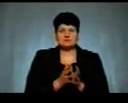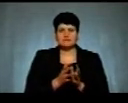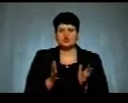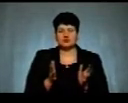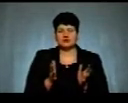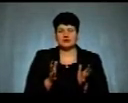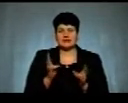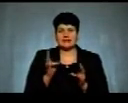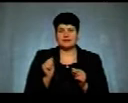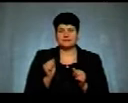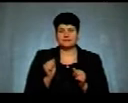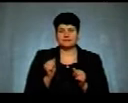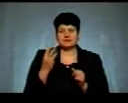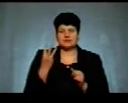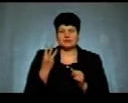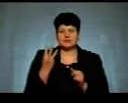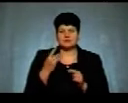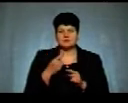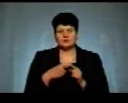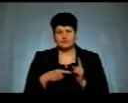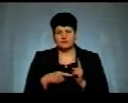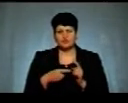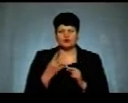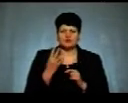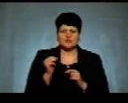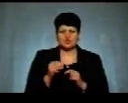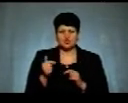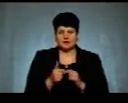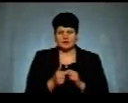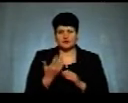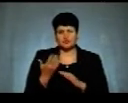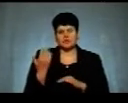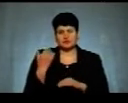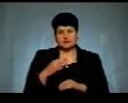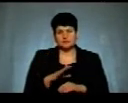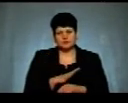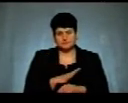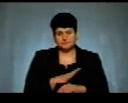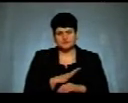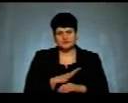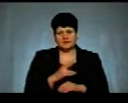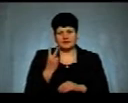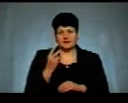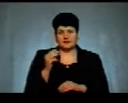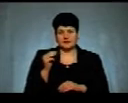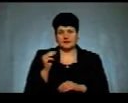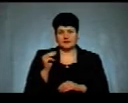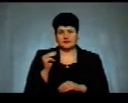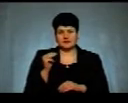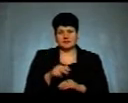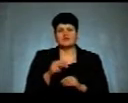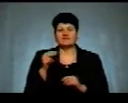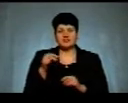збільшилось майже на 3,5-4 тисячі гривень. Якщо вона становила у 2018